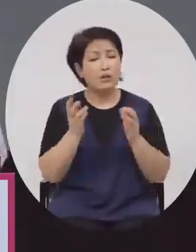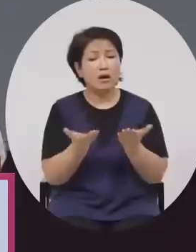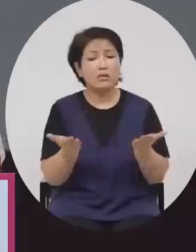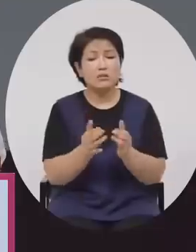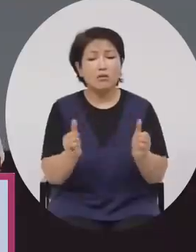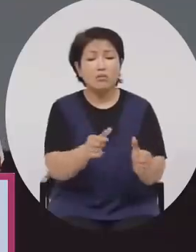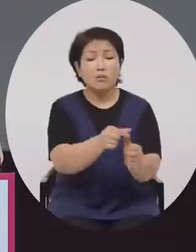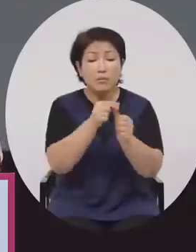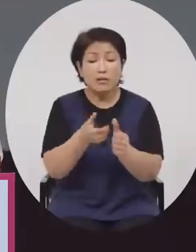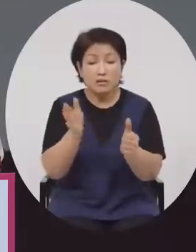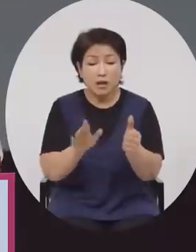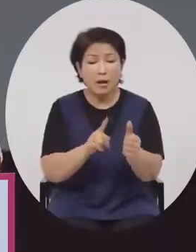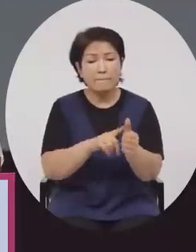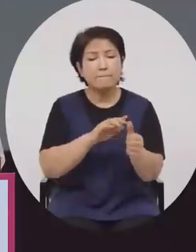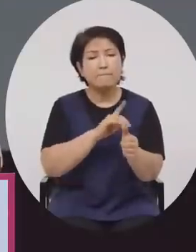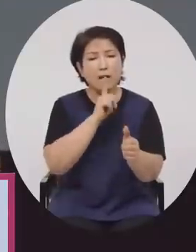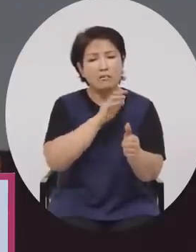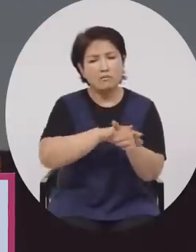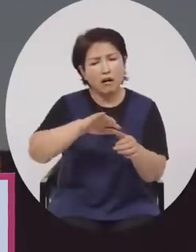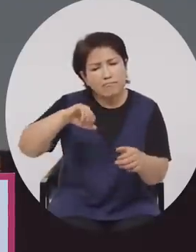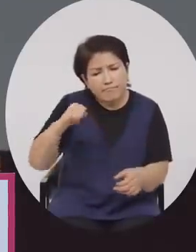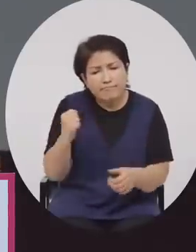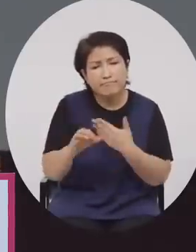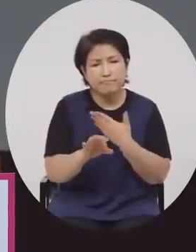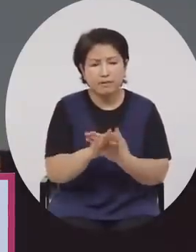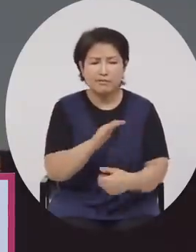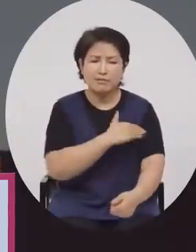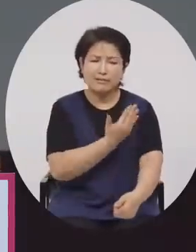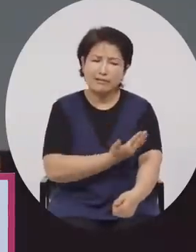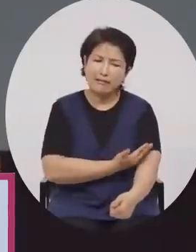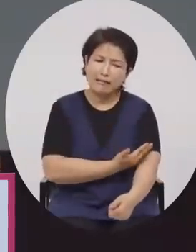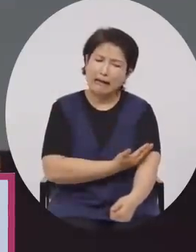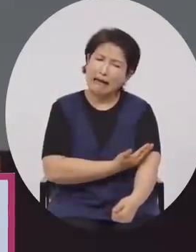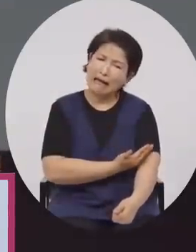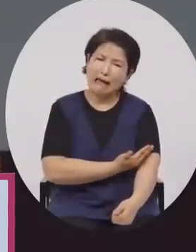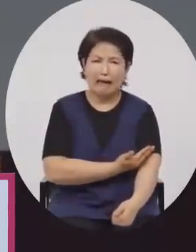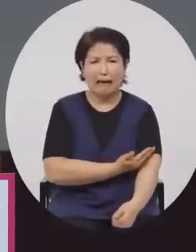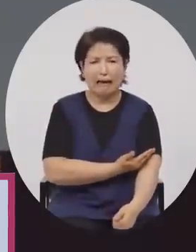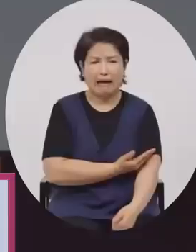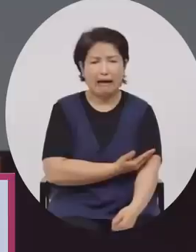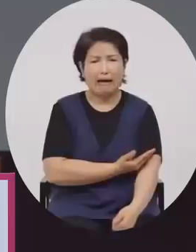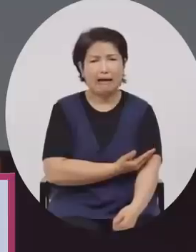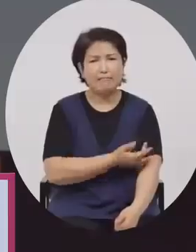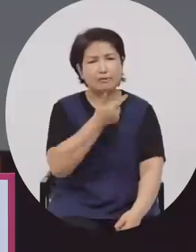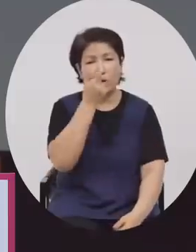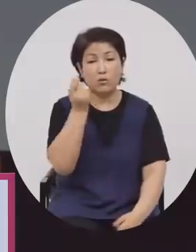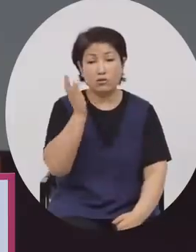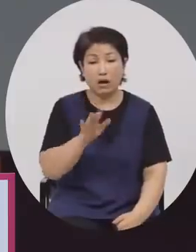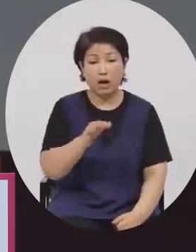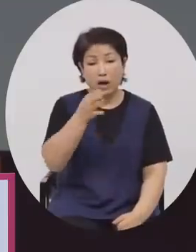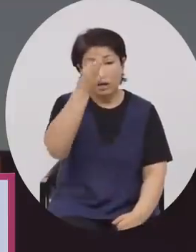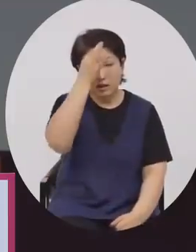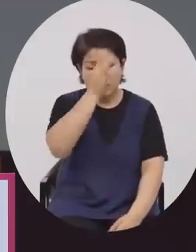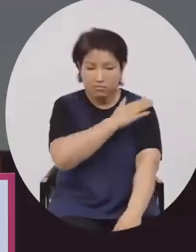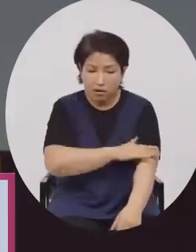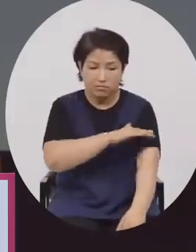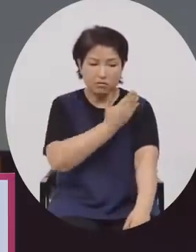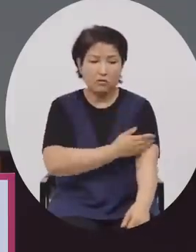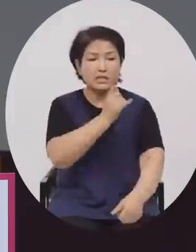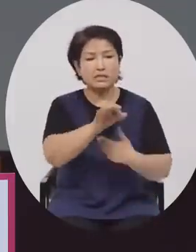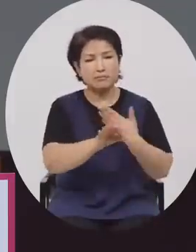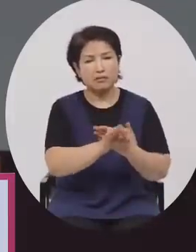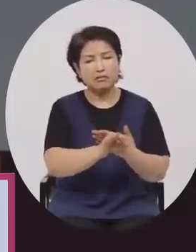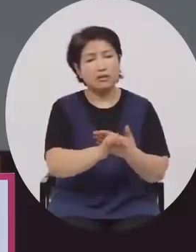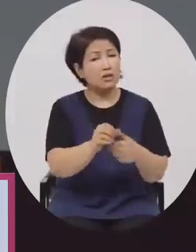직원들 뽑아놨는데 사람이 말도 잘 듣고 착함 능력이 없어요. 또 뭐 재능께나 있으면 다 성질머리 있나 없나?